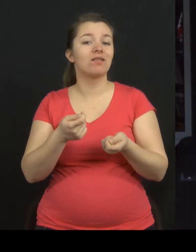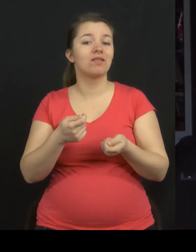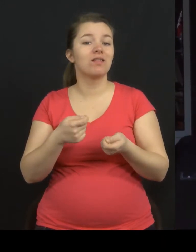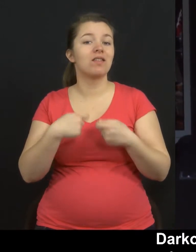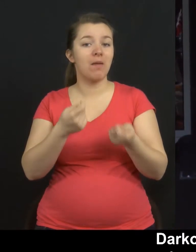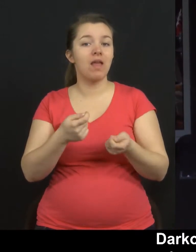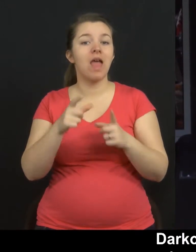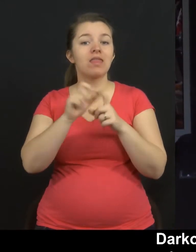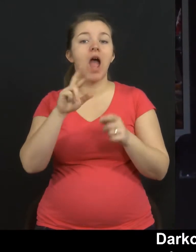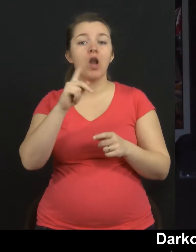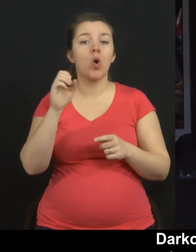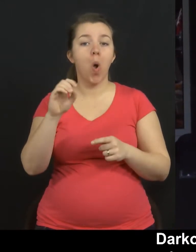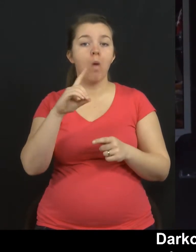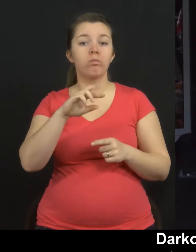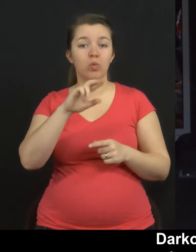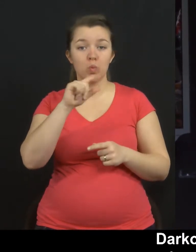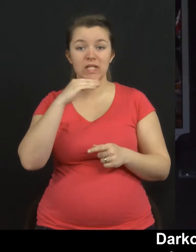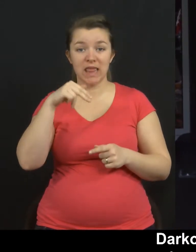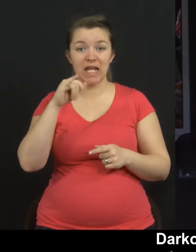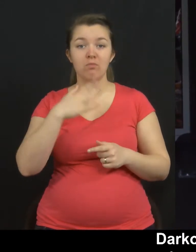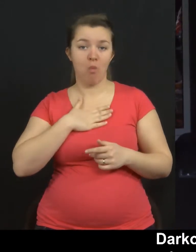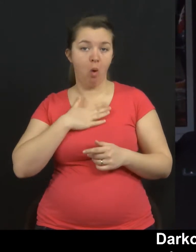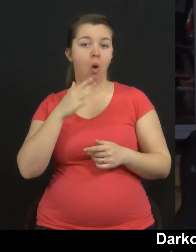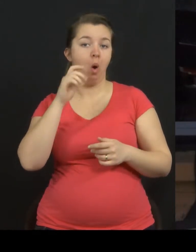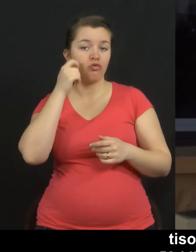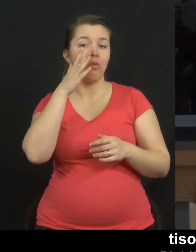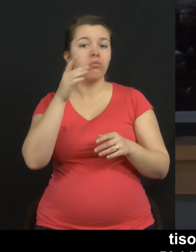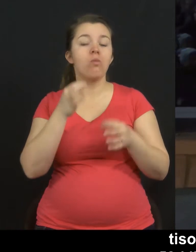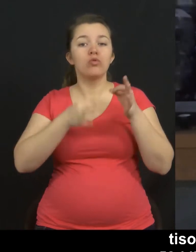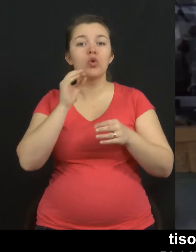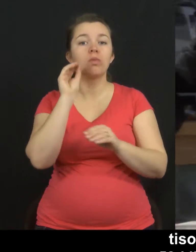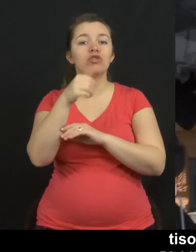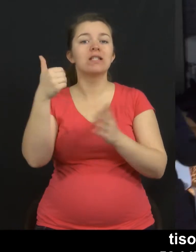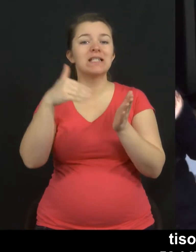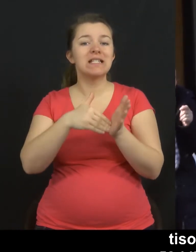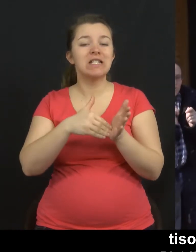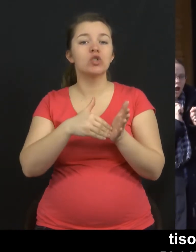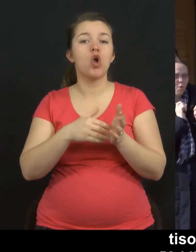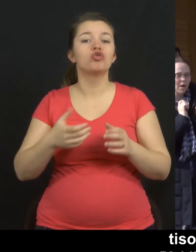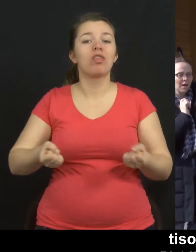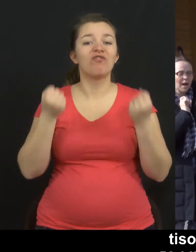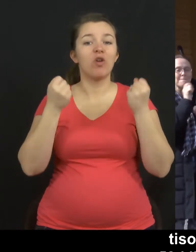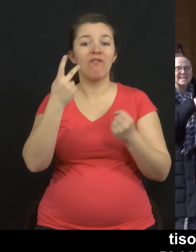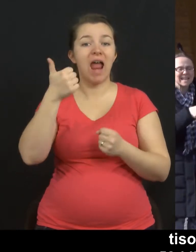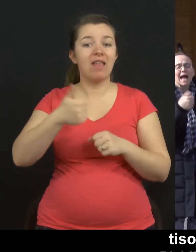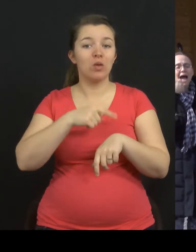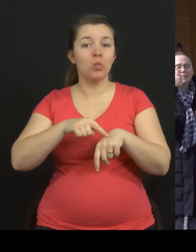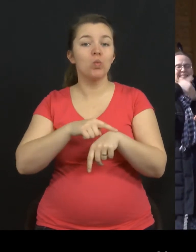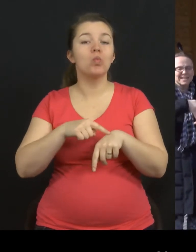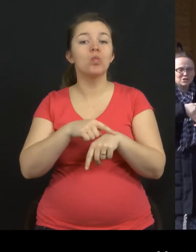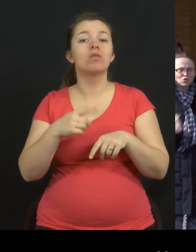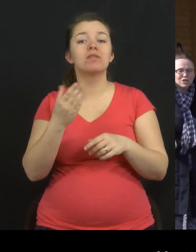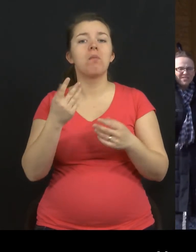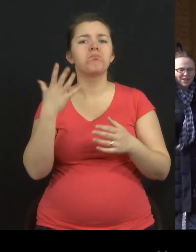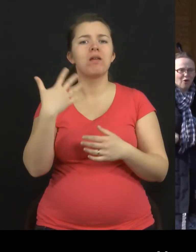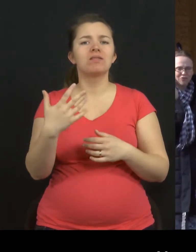namen. Darko Brosit, moj oče, bo skušal preseči 1000 dvigov v eni uri s 50-kilskimi težmi